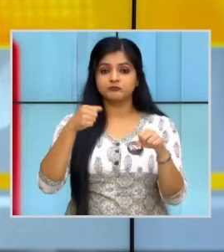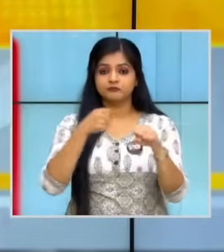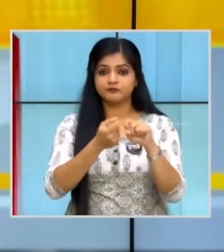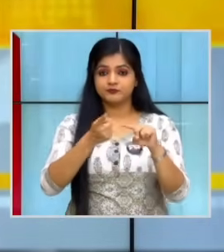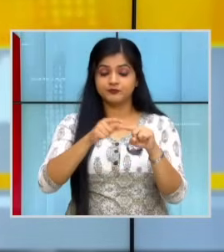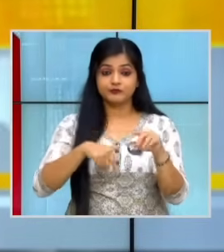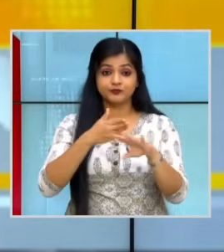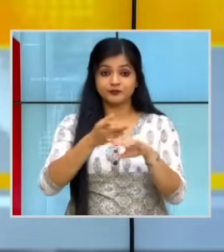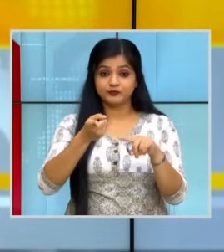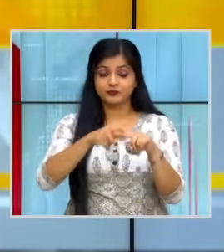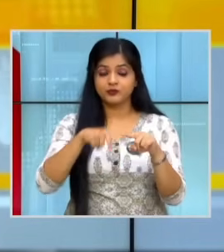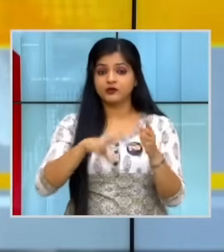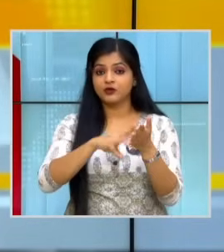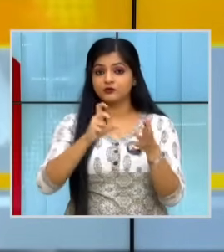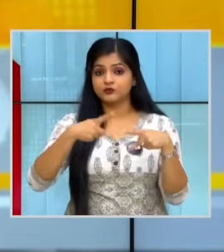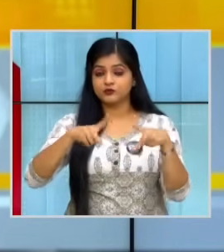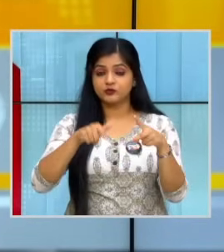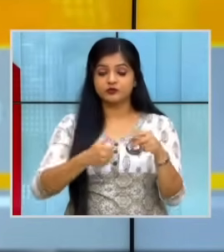തുടർന്ന് MC റോഡിൽ വൻ